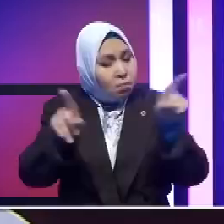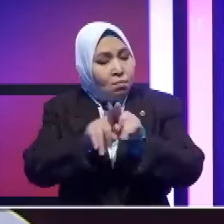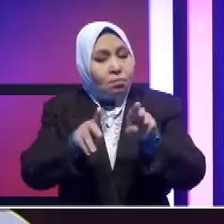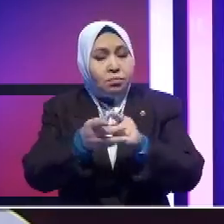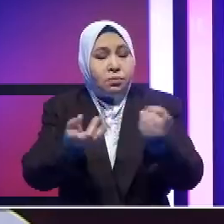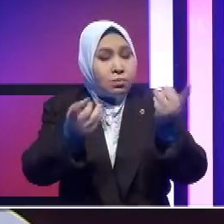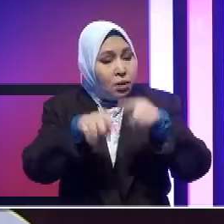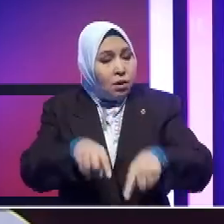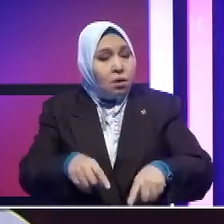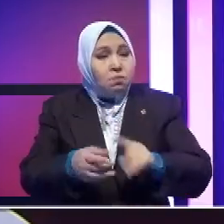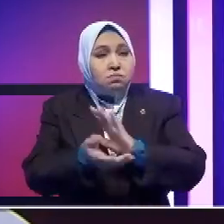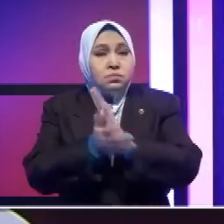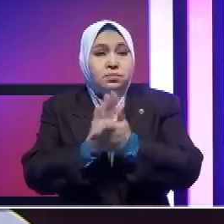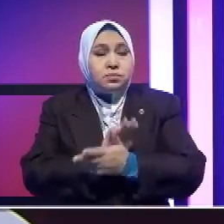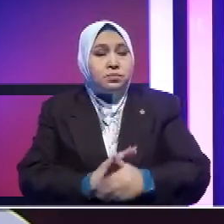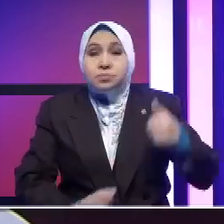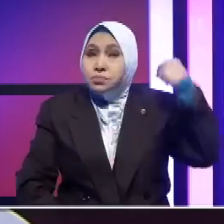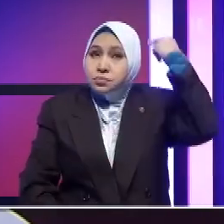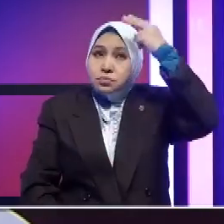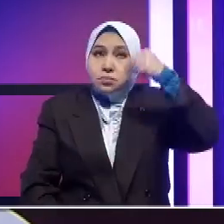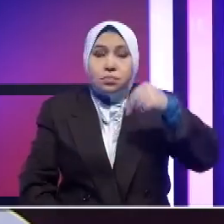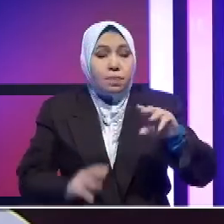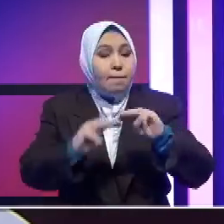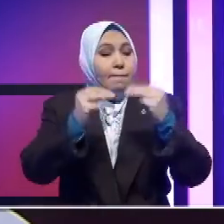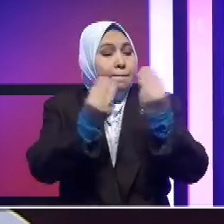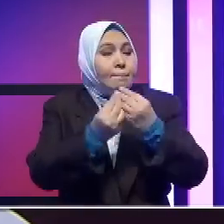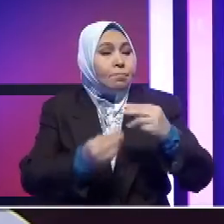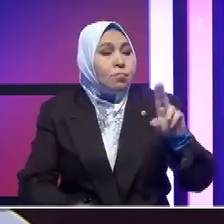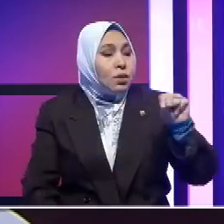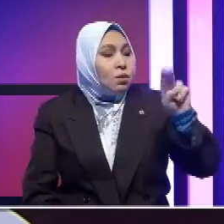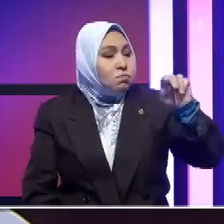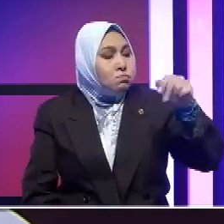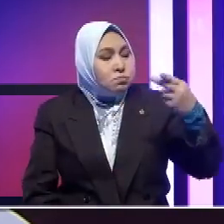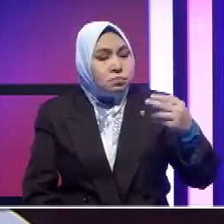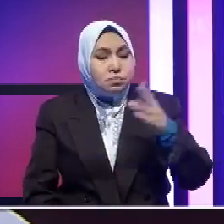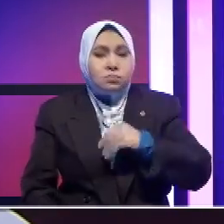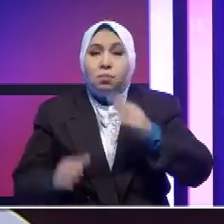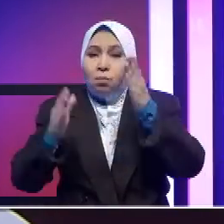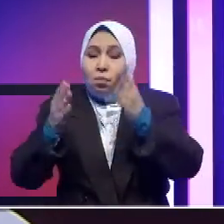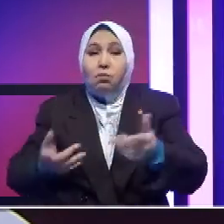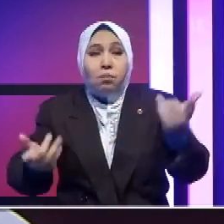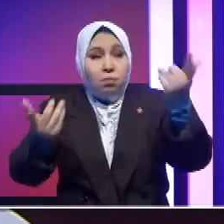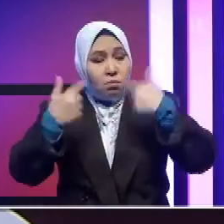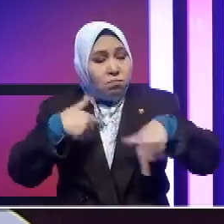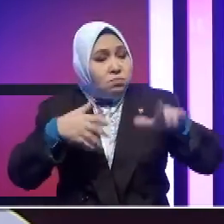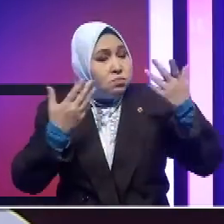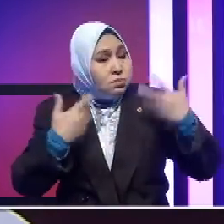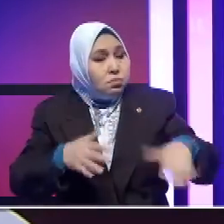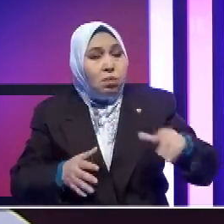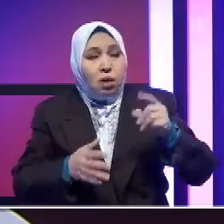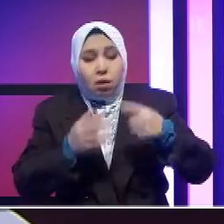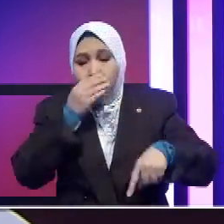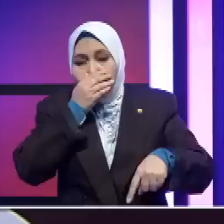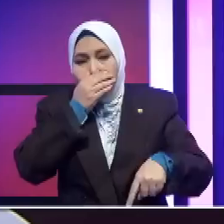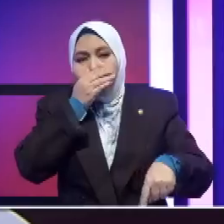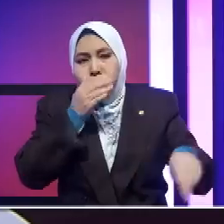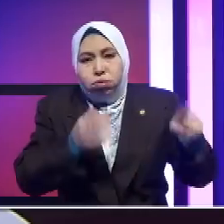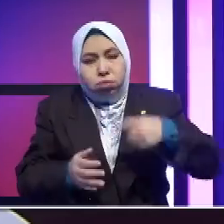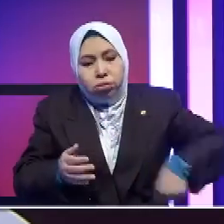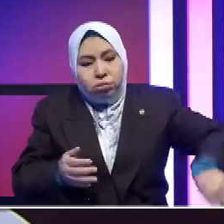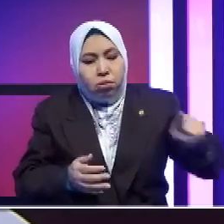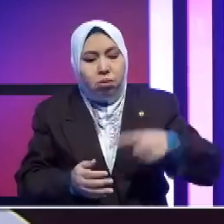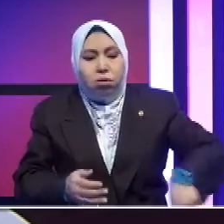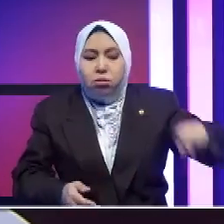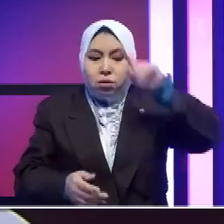berlaku kebiasaan kaum Nuh yang pertama, Ad, Thamud dan orang-orang yang datang setelah mereka. Padahal Allah tidak mahukan